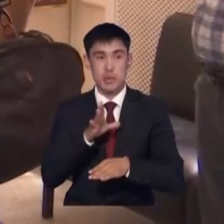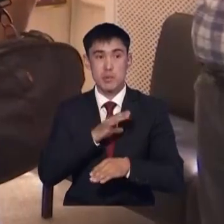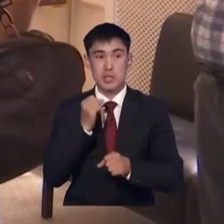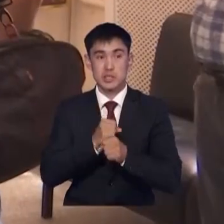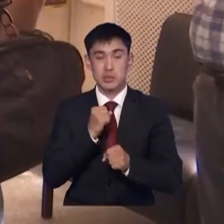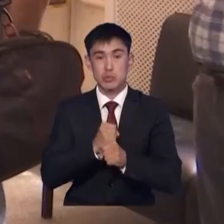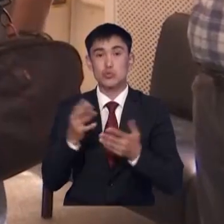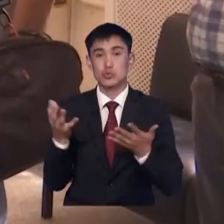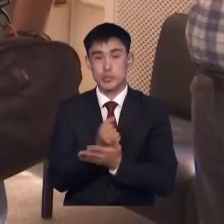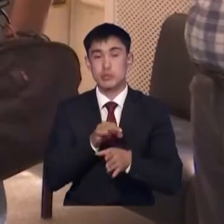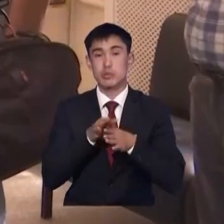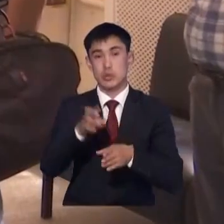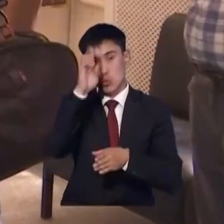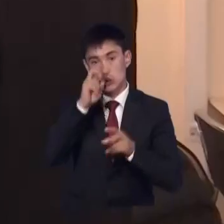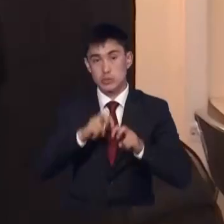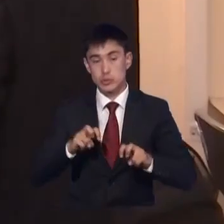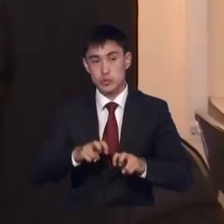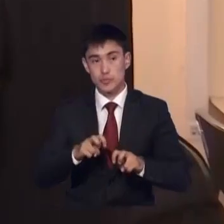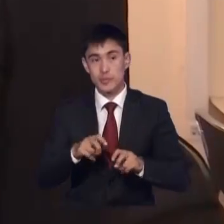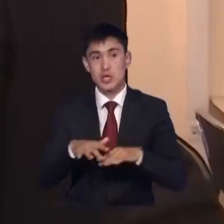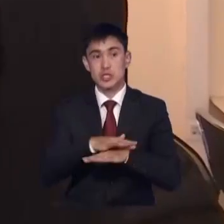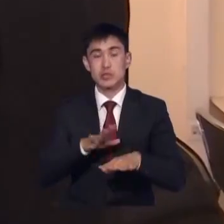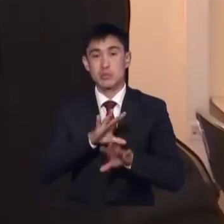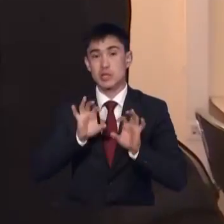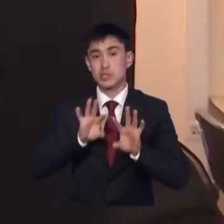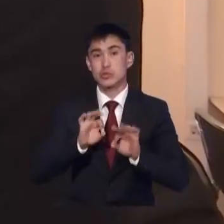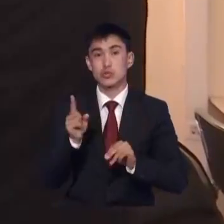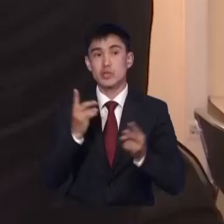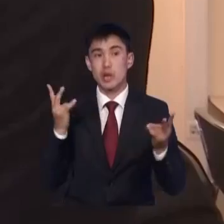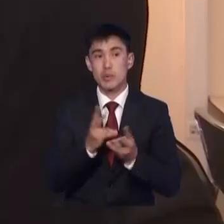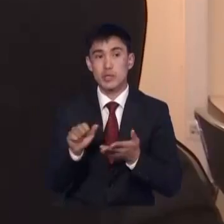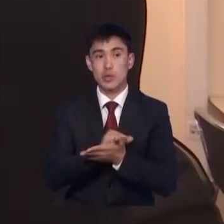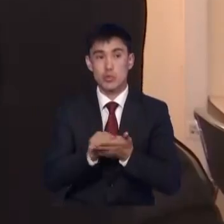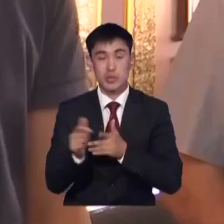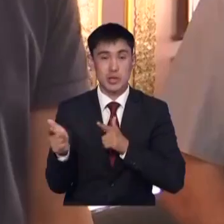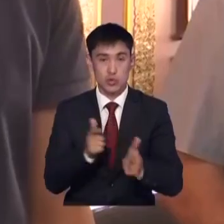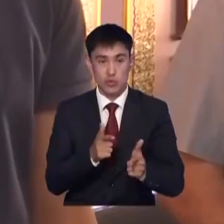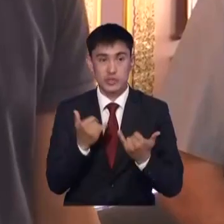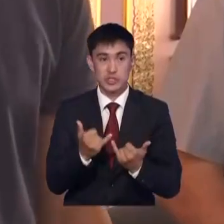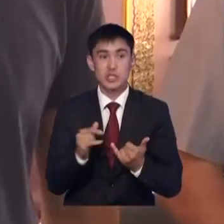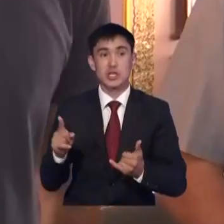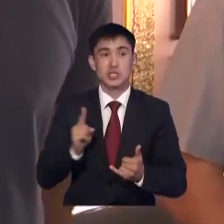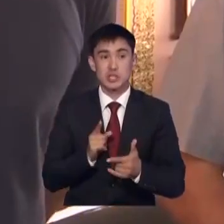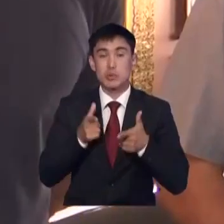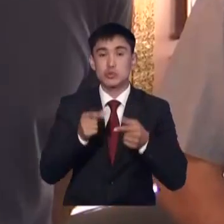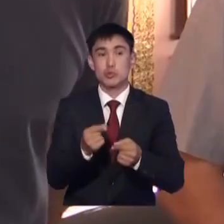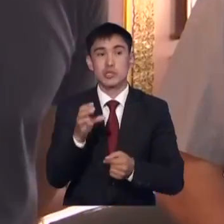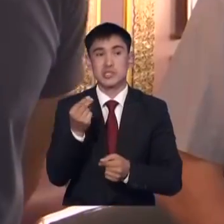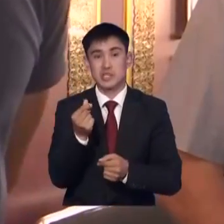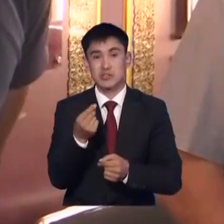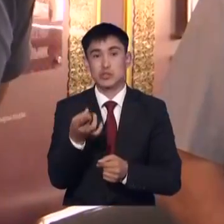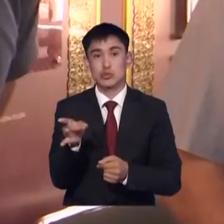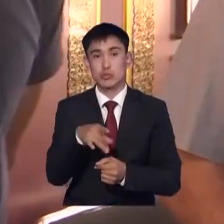разработана и успешно прошла государственную экспертизу жителям было разъяснено что необходимы документы готовы но сейчас ожидается поступление средств из